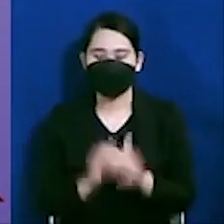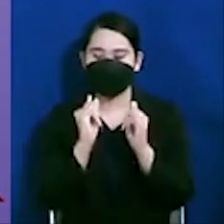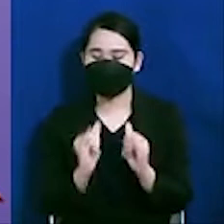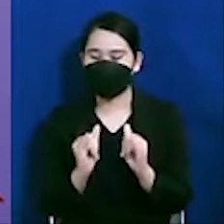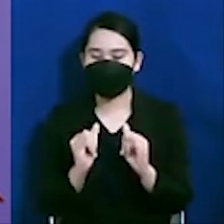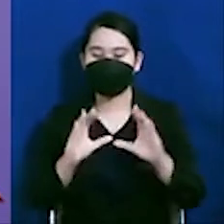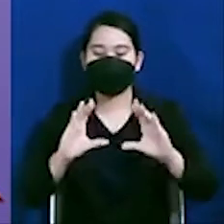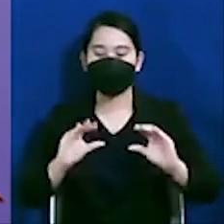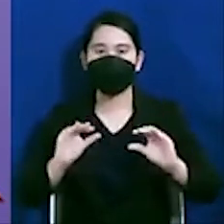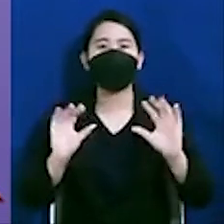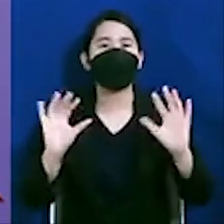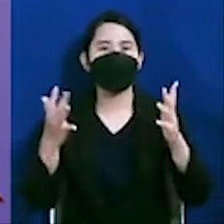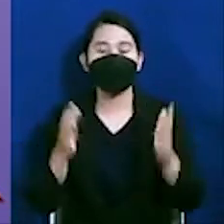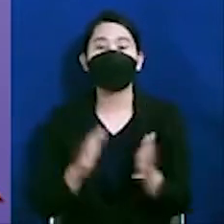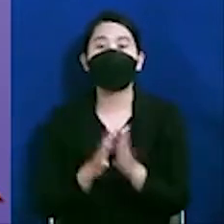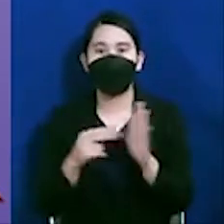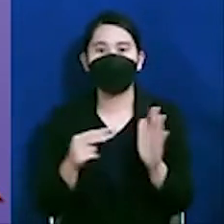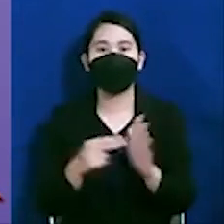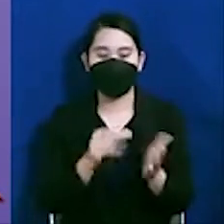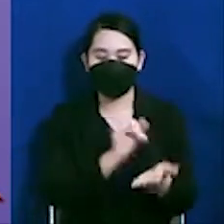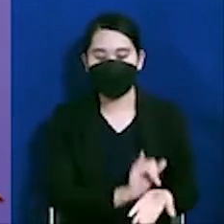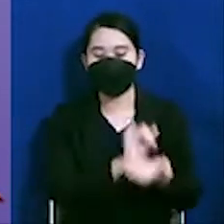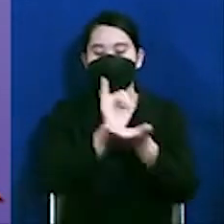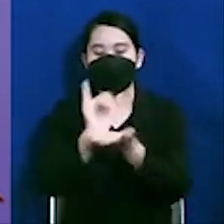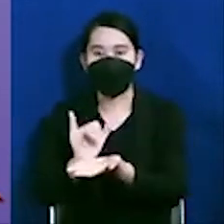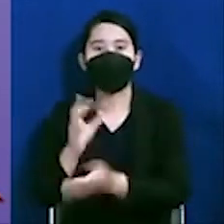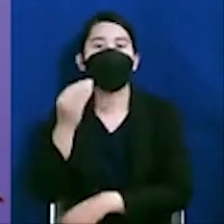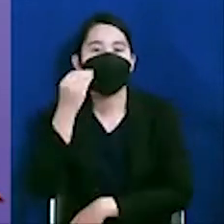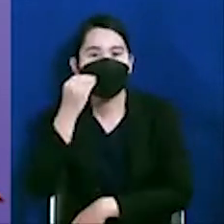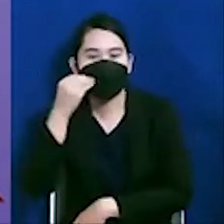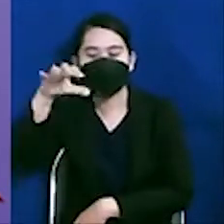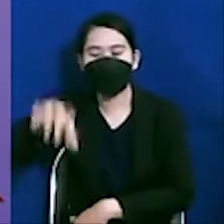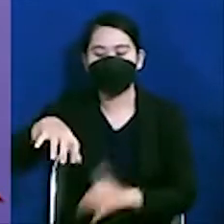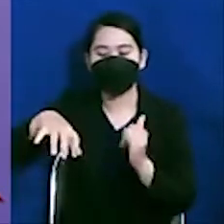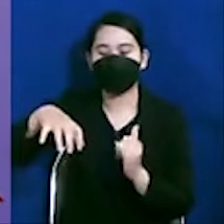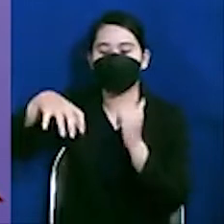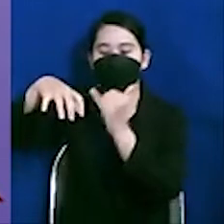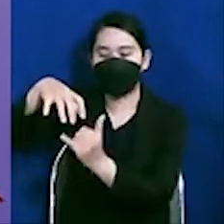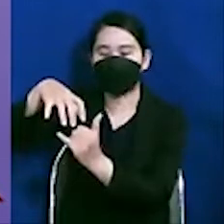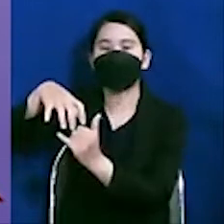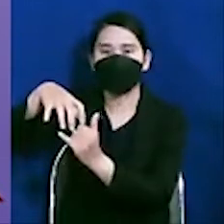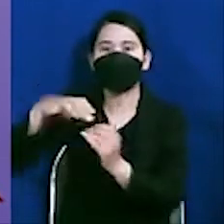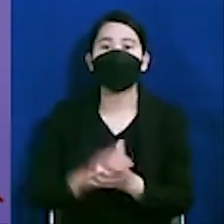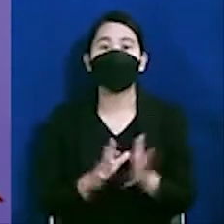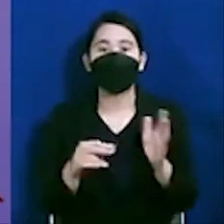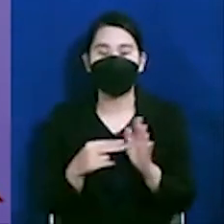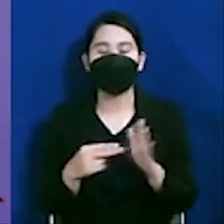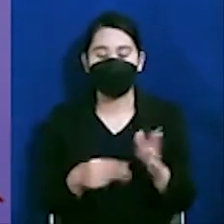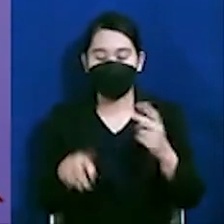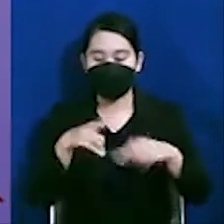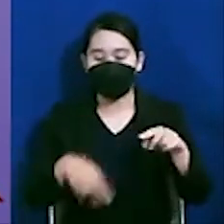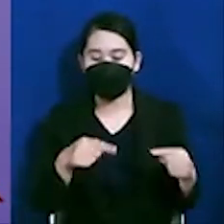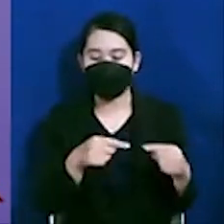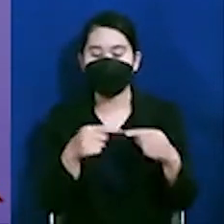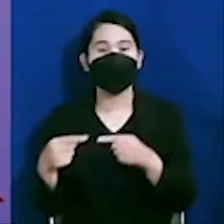ก็จัดเรื่องของHome isolationให้กับประชาชนเท่านั้นนะครับก็จะเป็นเรื่องที่เขาได้รับการดูแลต่อในระบบ